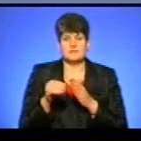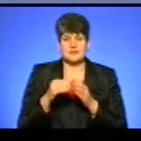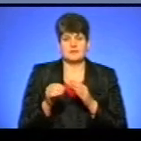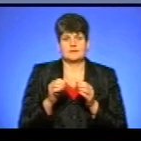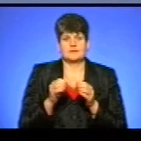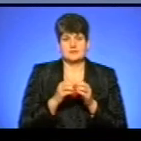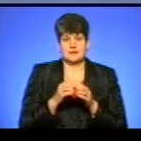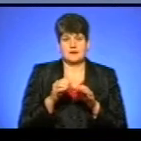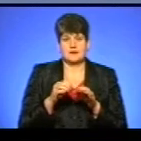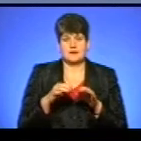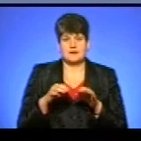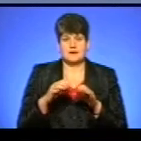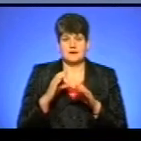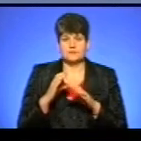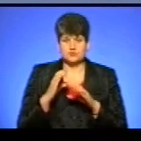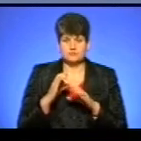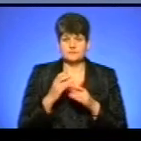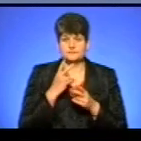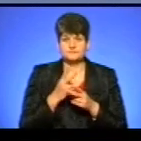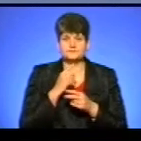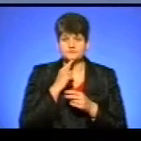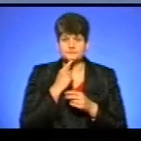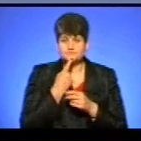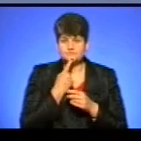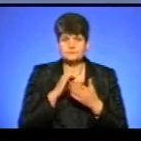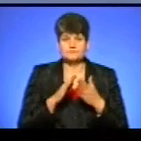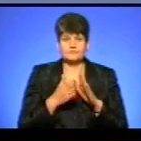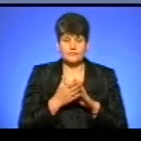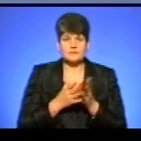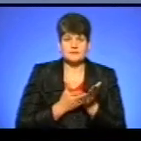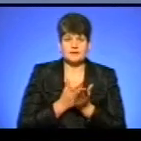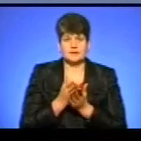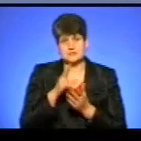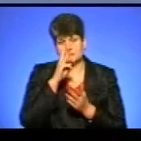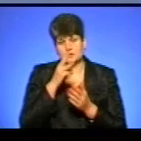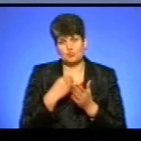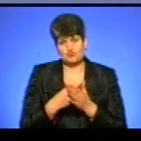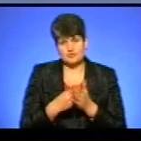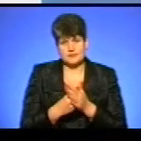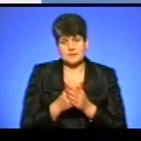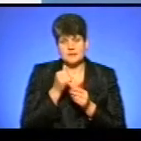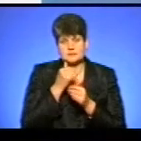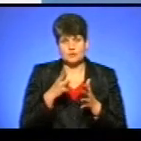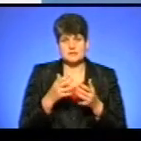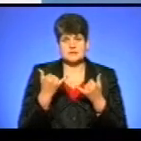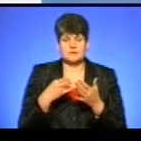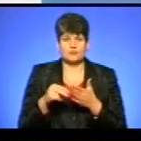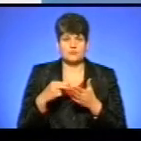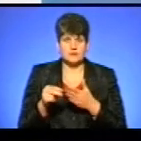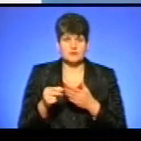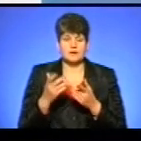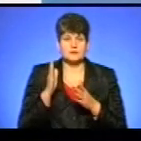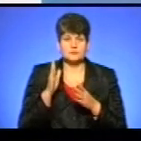мережі. На жаль, у зв'язку з скрутним становищем держави, ми ці гроші спрямували на зарплату бюджетникам. Тому не змогли придбати зараз. Але в будь-якому випадку це